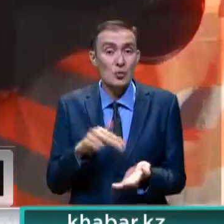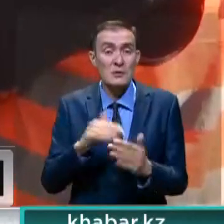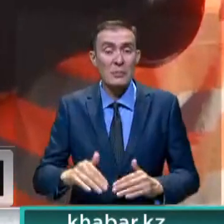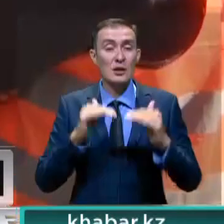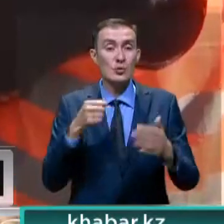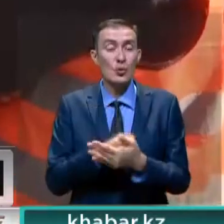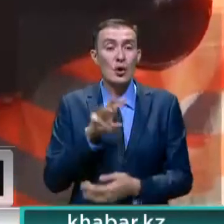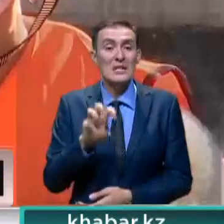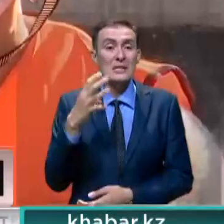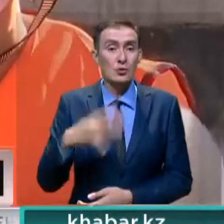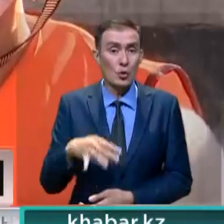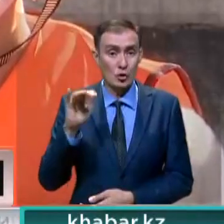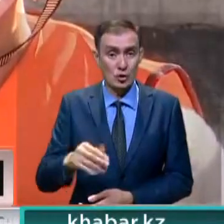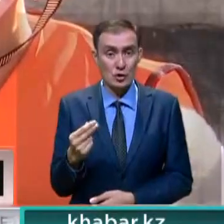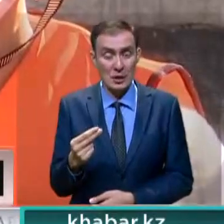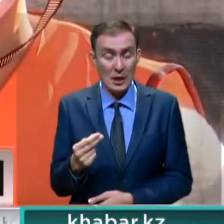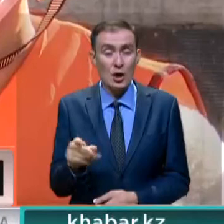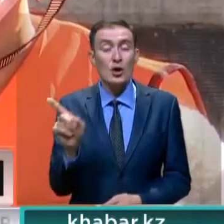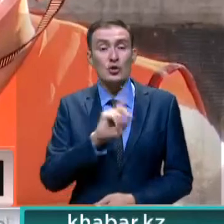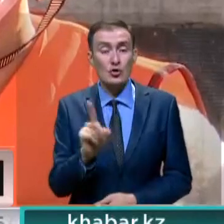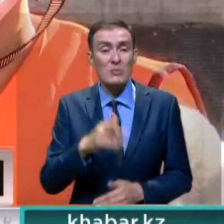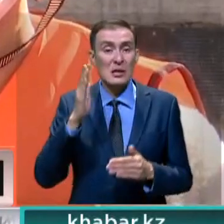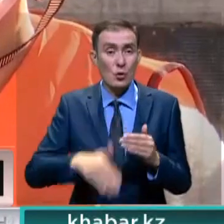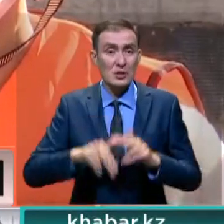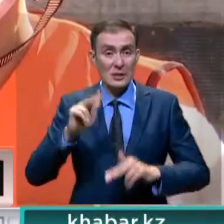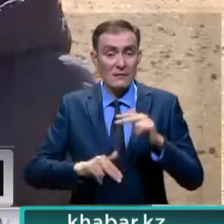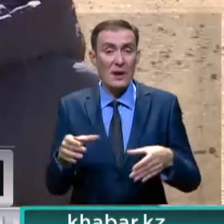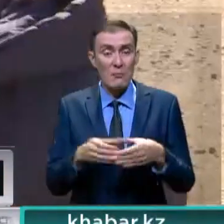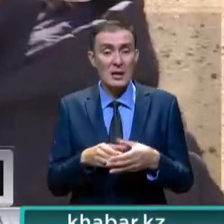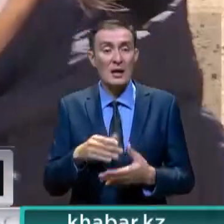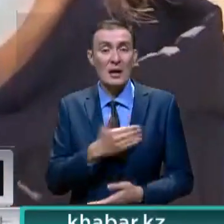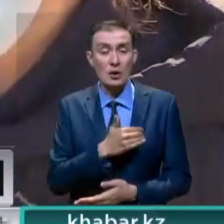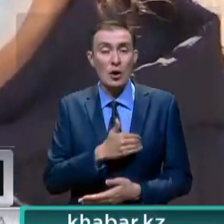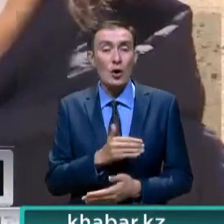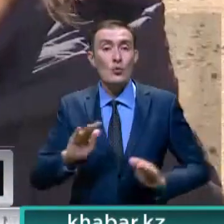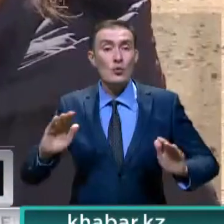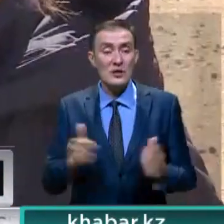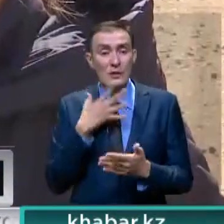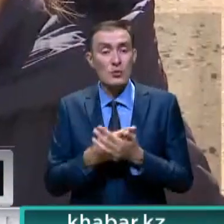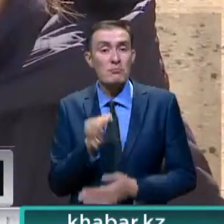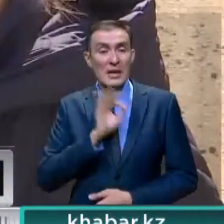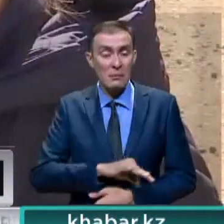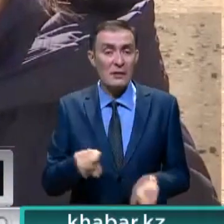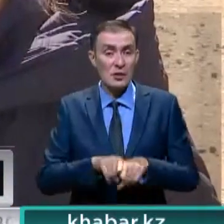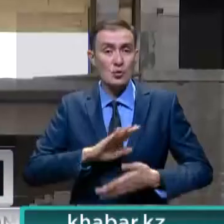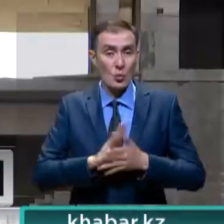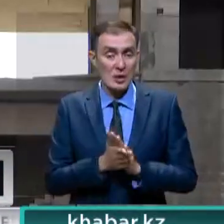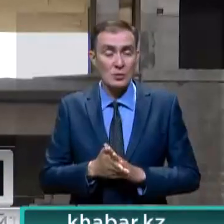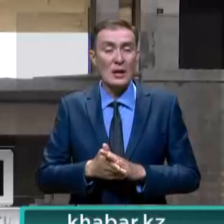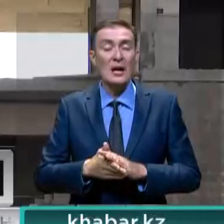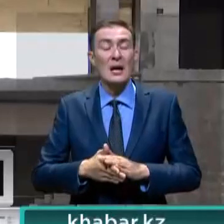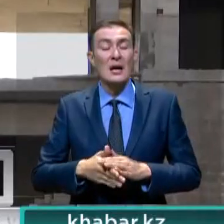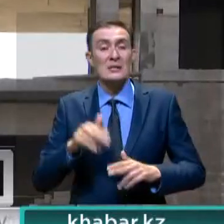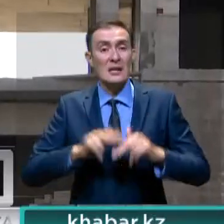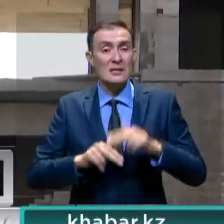цена поднялась до 340. Для того, чтобы завершить объекты, в компании намерены урезать свою прибыль. В аналогичной ситуации на разных